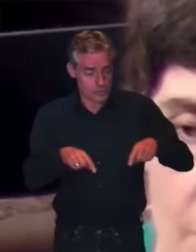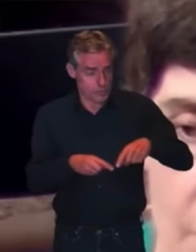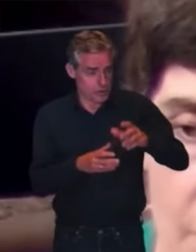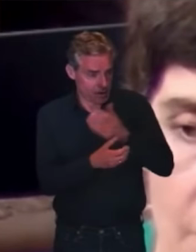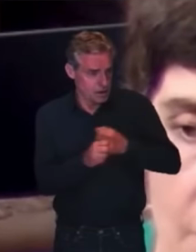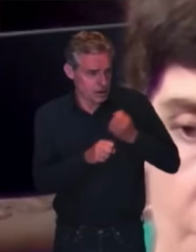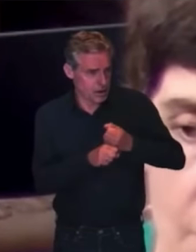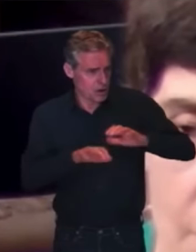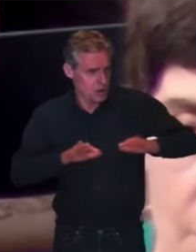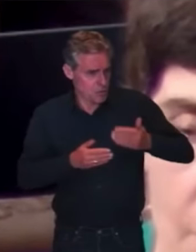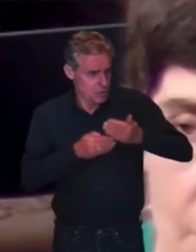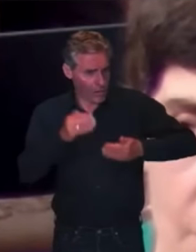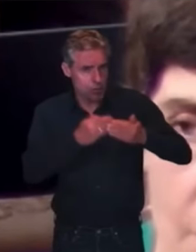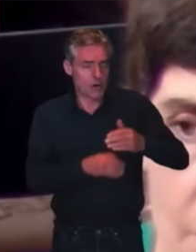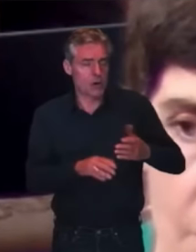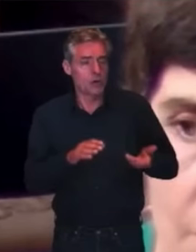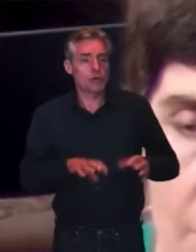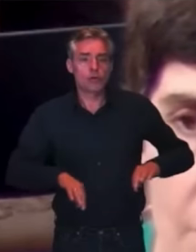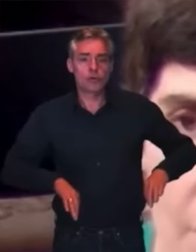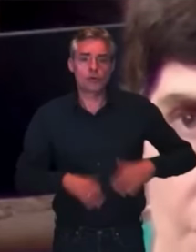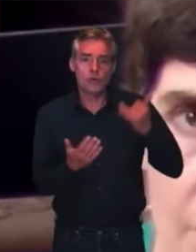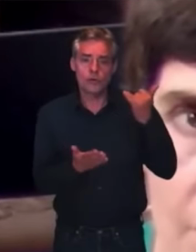construit. Surfiscalisation,